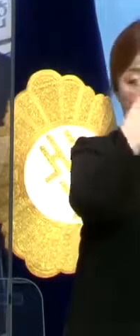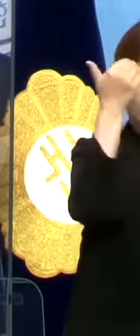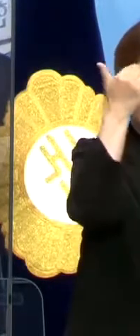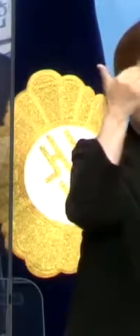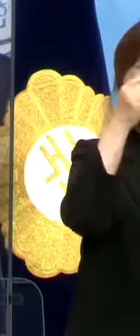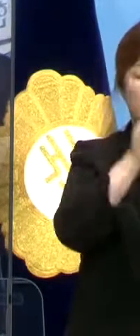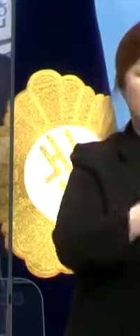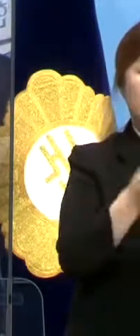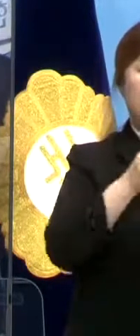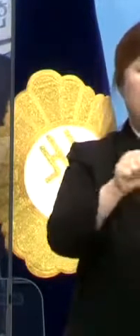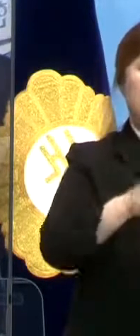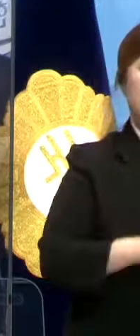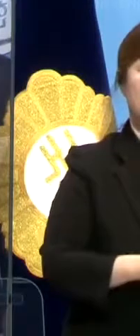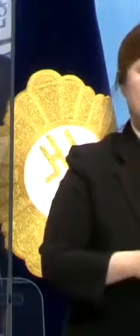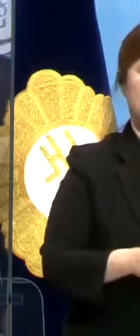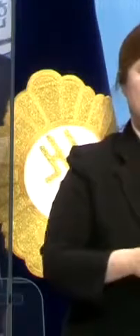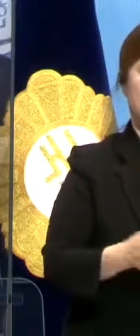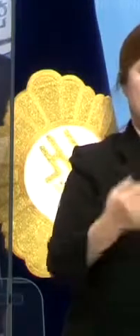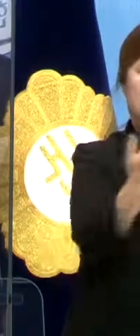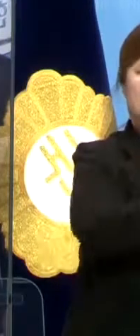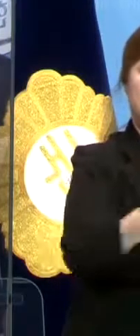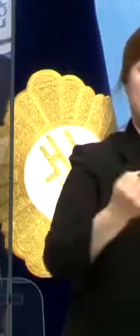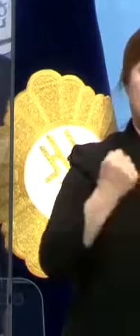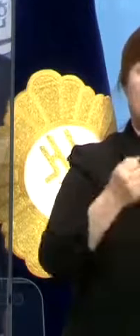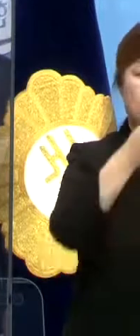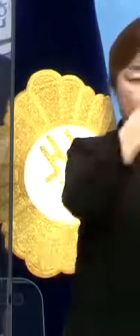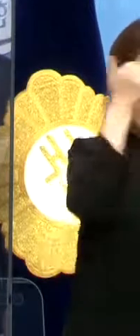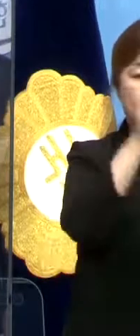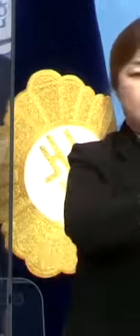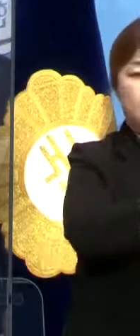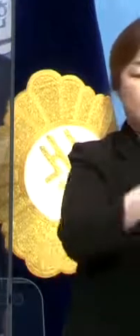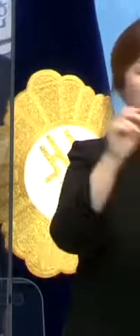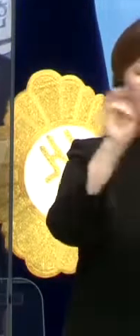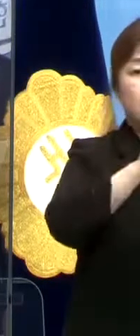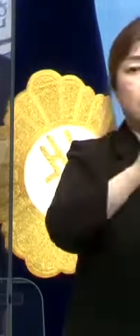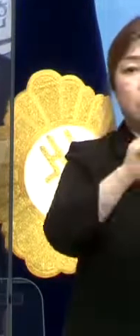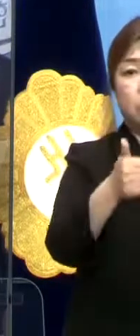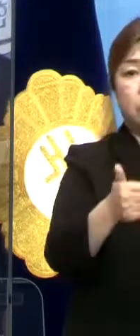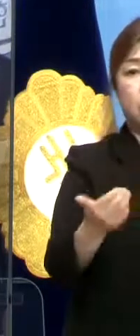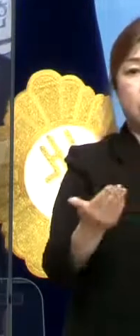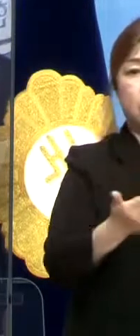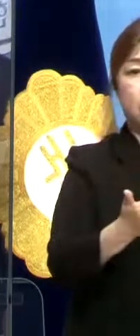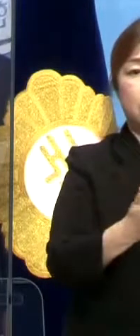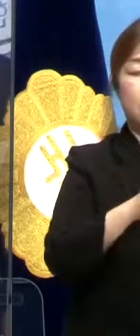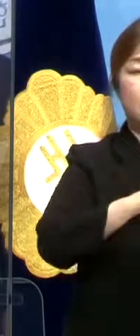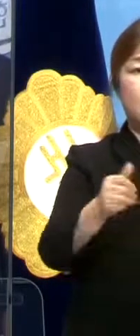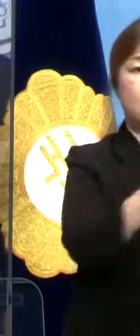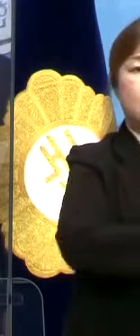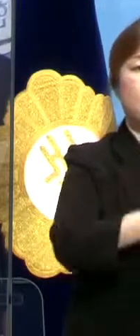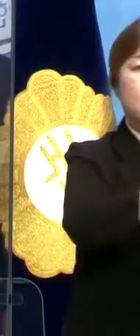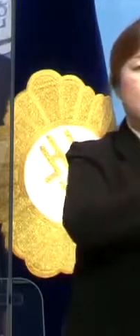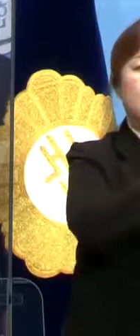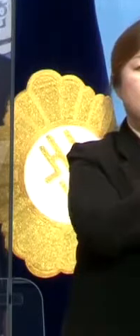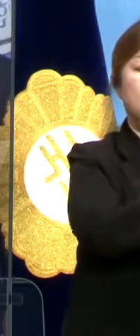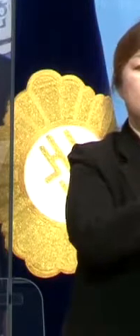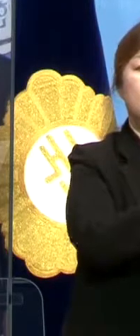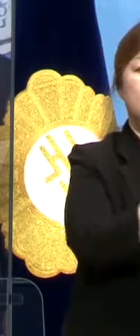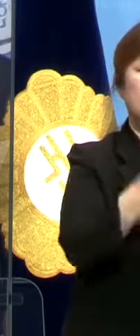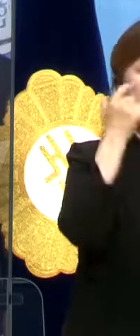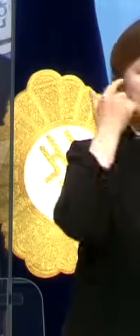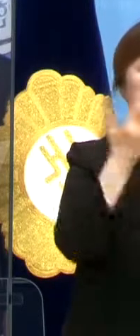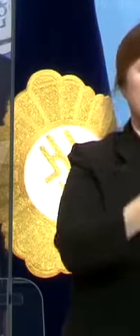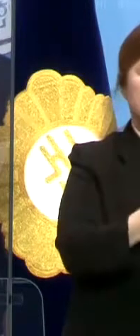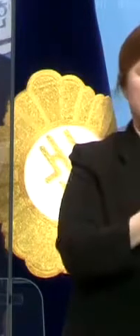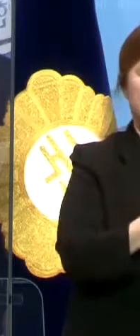태권도 4단의 건 다 건장한 청년의 갑작스러운 죽음은 대치 구성원들에게 도 충격적인 사건